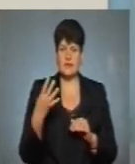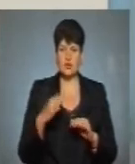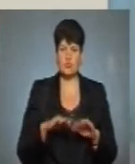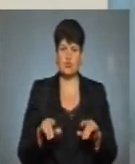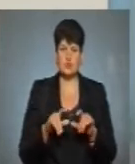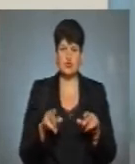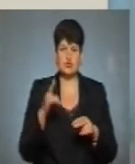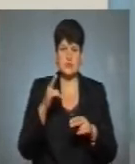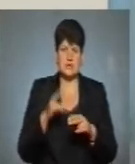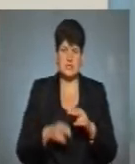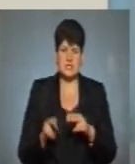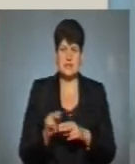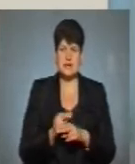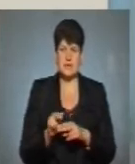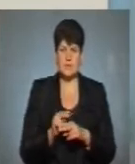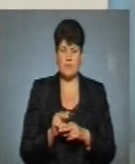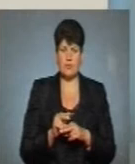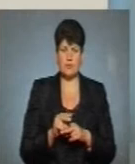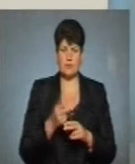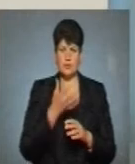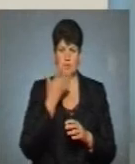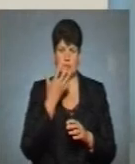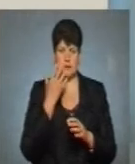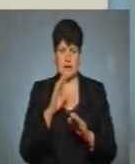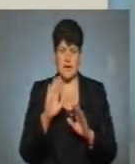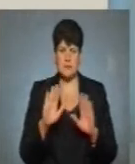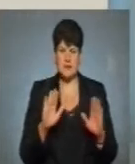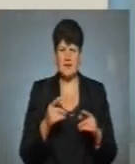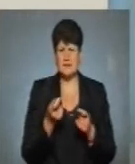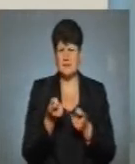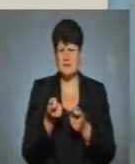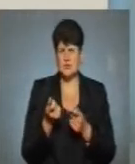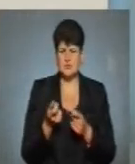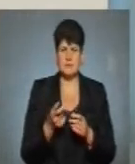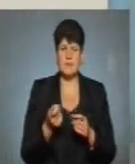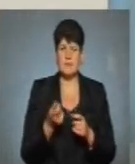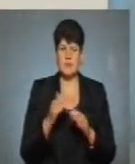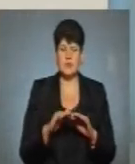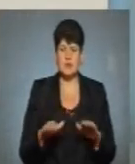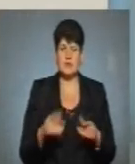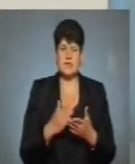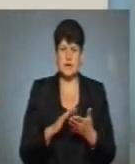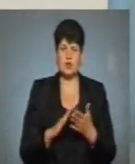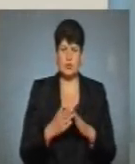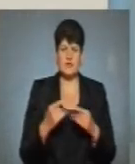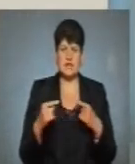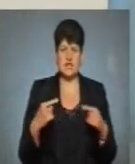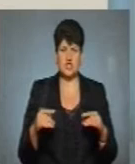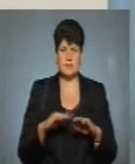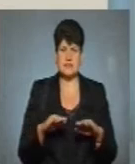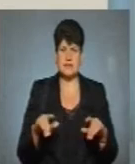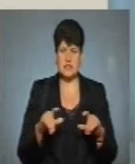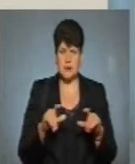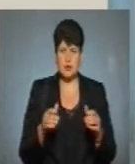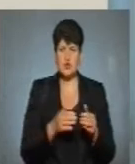завершується ремонт термомодернізації закладу. Але там зовсім небагато діток, вони є домовленості з іншими садками, з